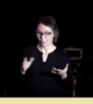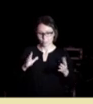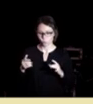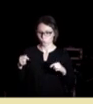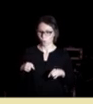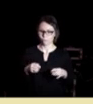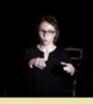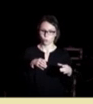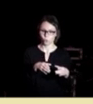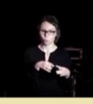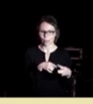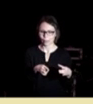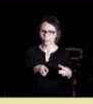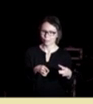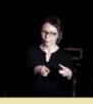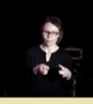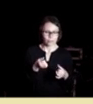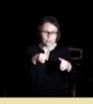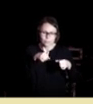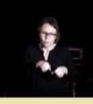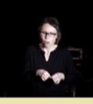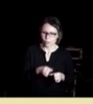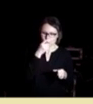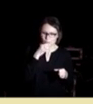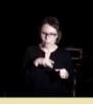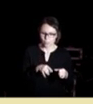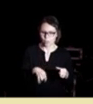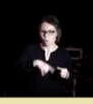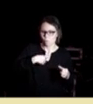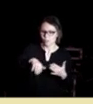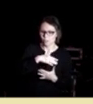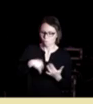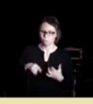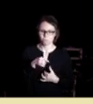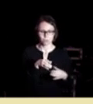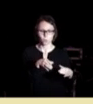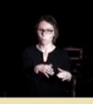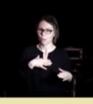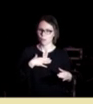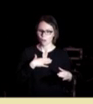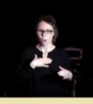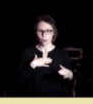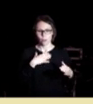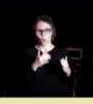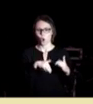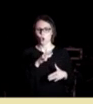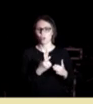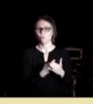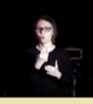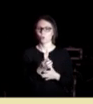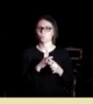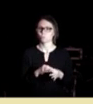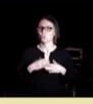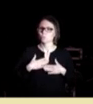situasjon der en gruppe av de aller, aller svakeste menneskene i samfunnet vårt har en høyere forekomst av